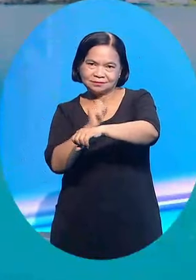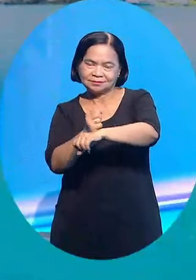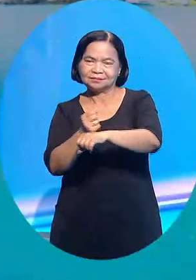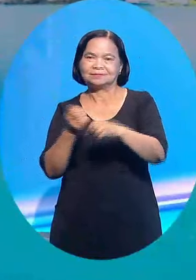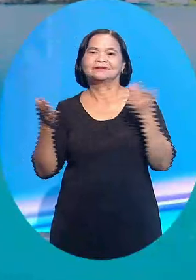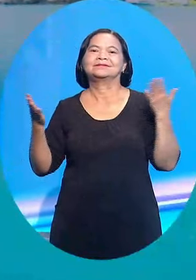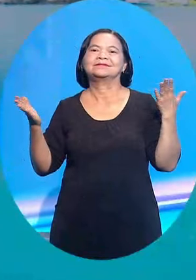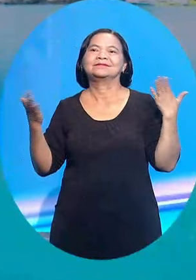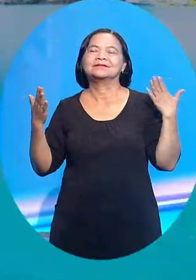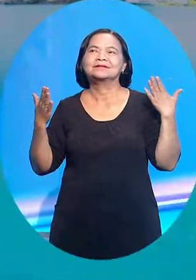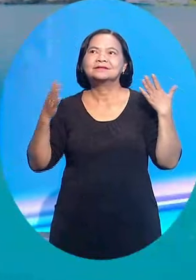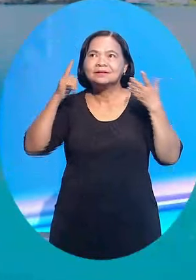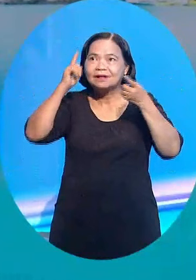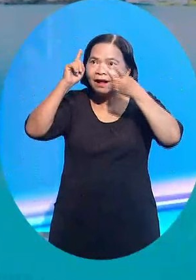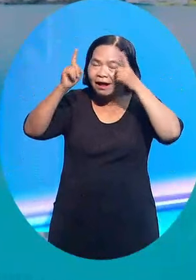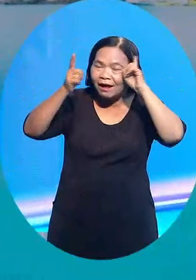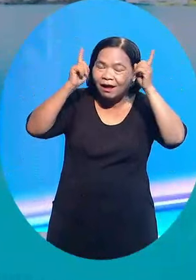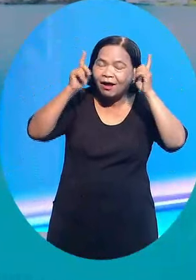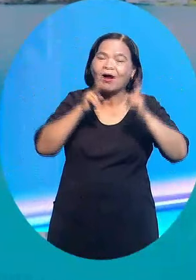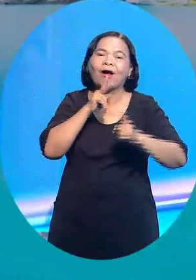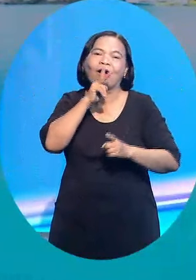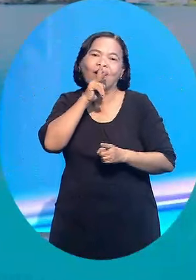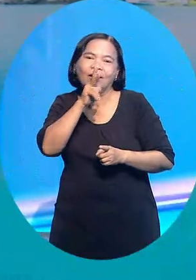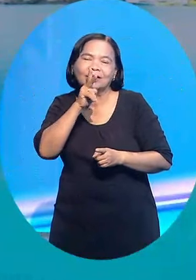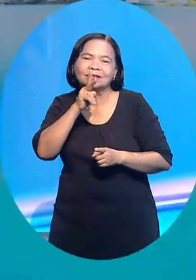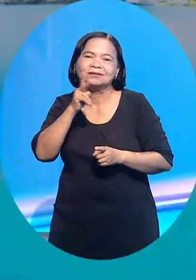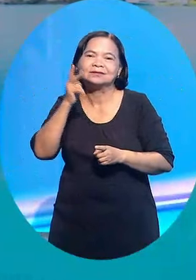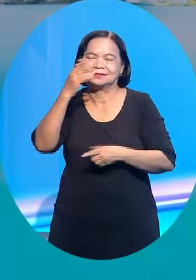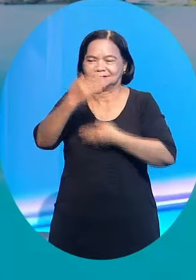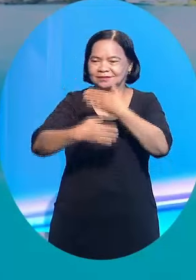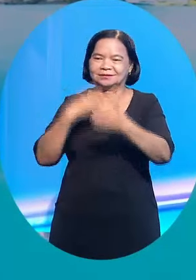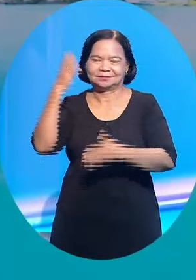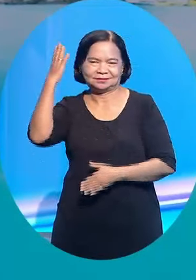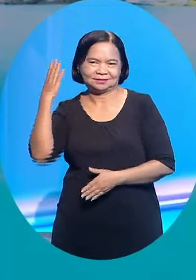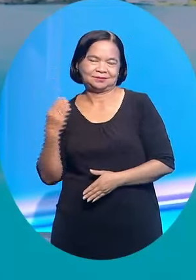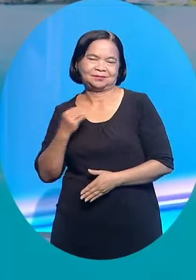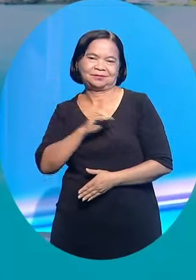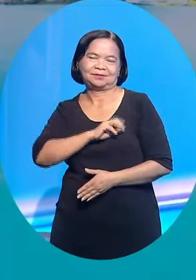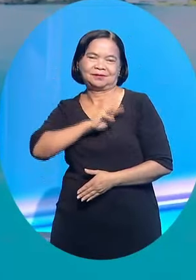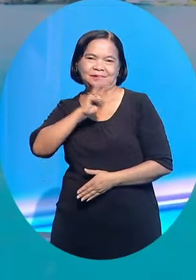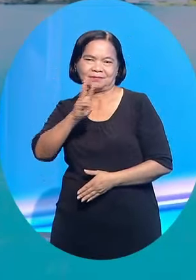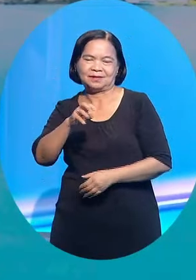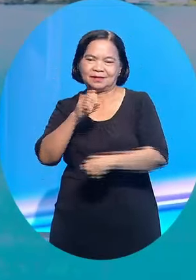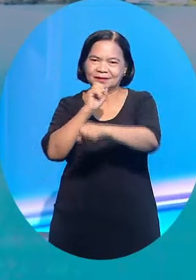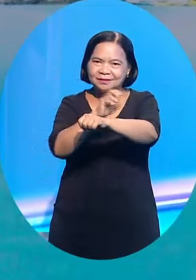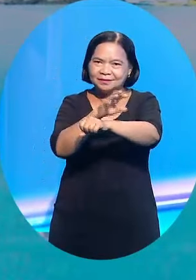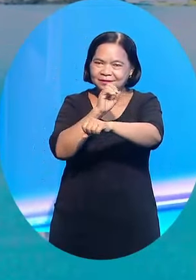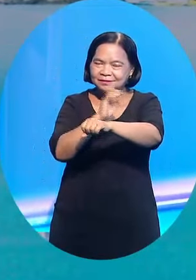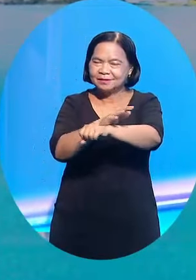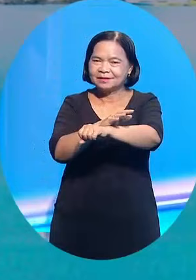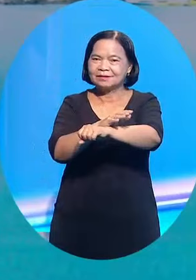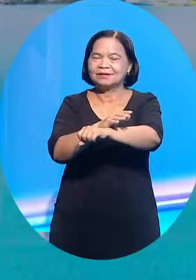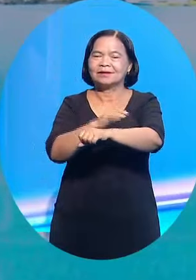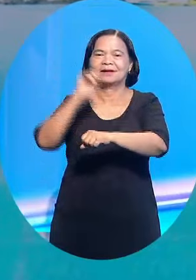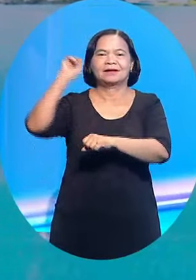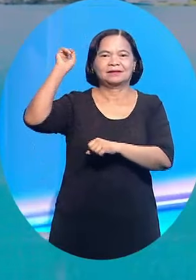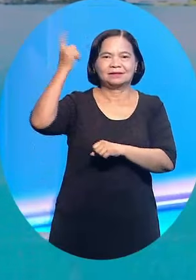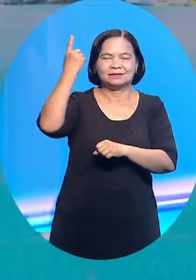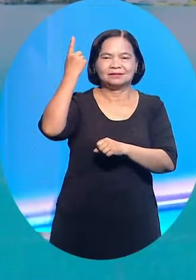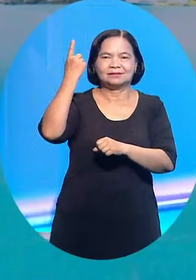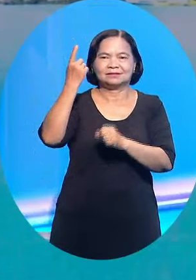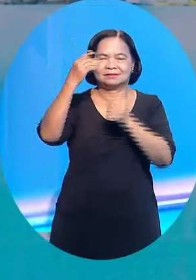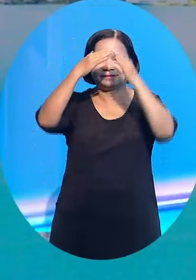đáp toàn diện các thắc mắc trước kỳ thi tốt nghiệp trung học phổ thông năm 2023. Trong ngày hội tư vấn tuyển sinh hướng nghiệp ngày hội mở lần thứ nhất do